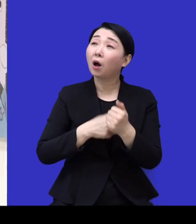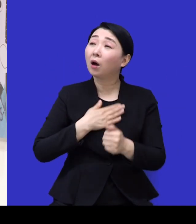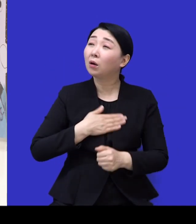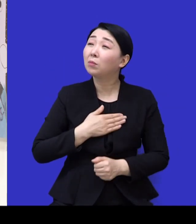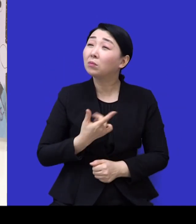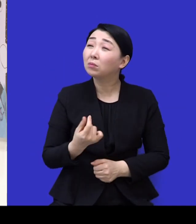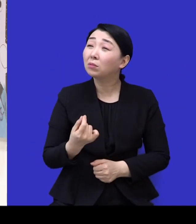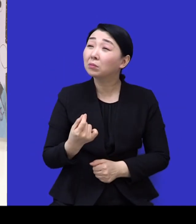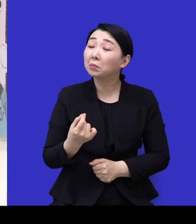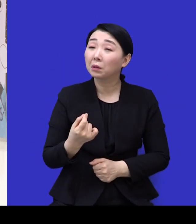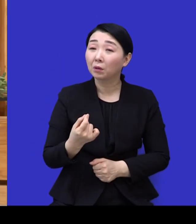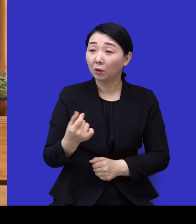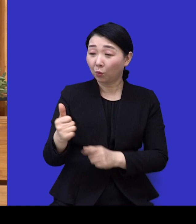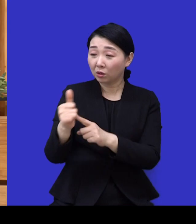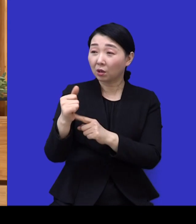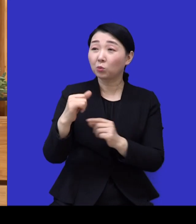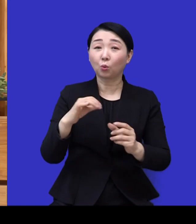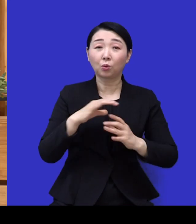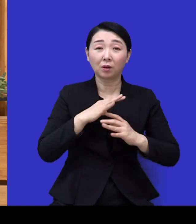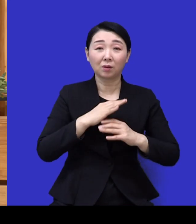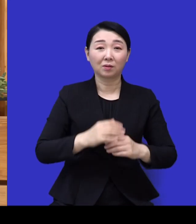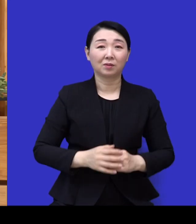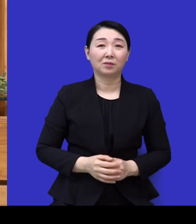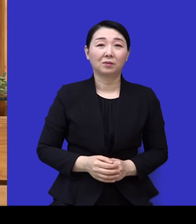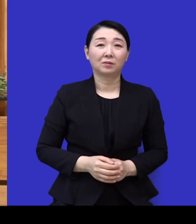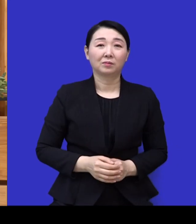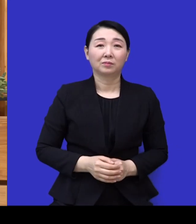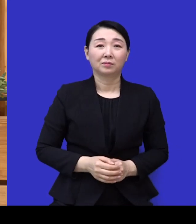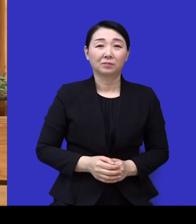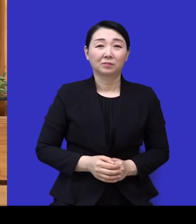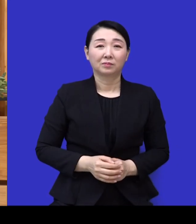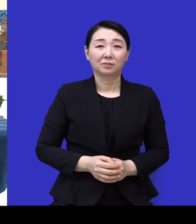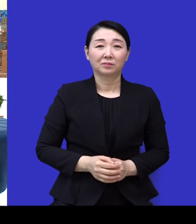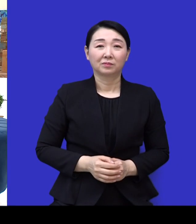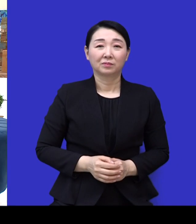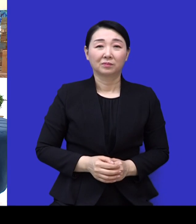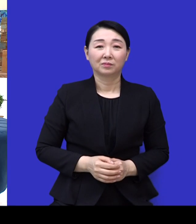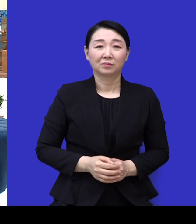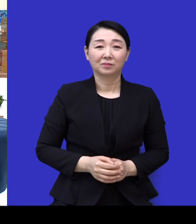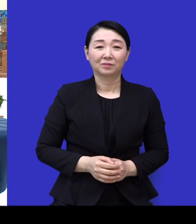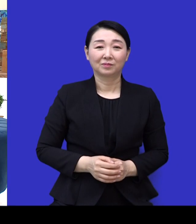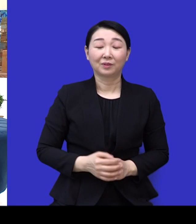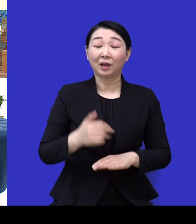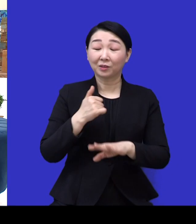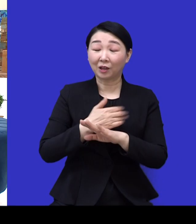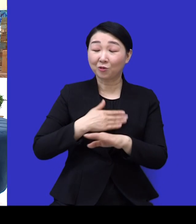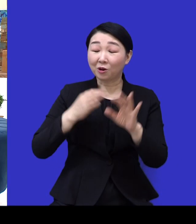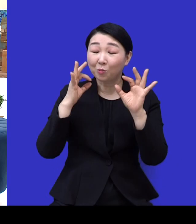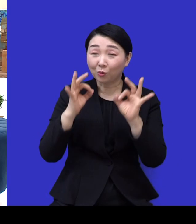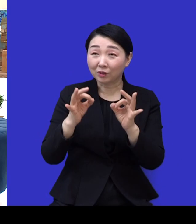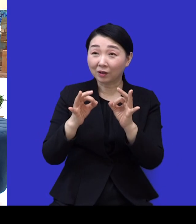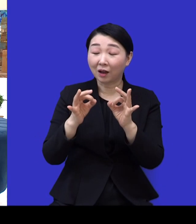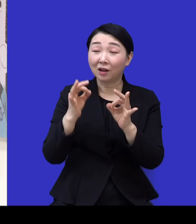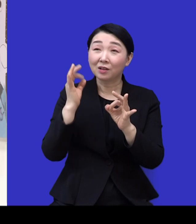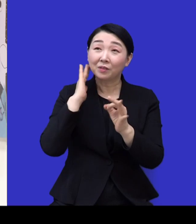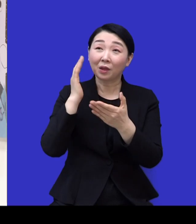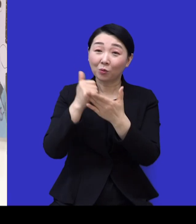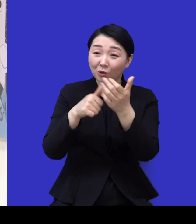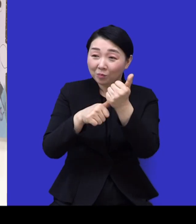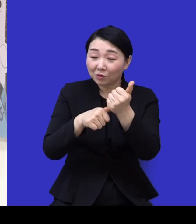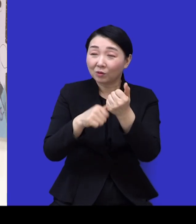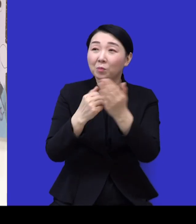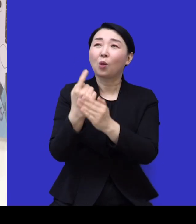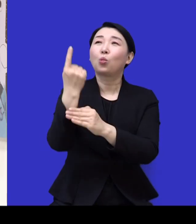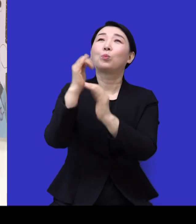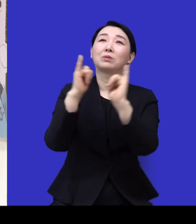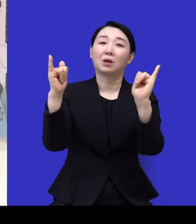했더니 그분이 조금 놀라시는 것 같아요. 이게 나중에 그러니까 굉장히 높은 그렇죠. 그 옆에